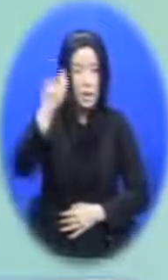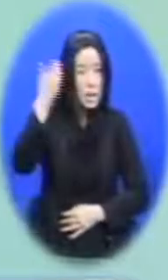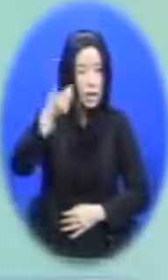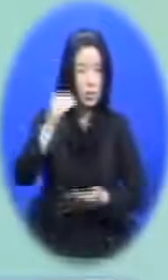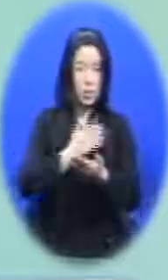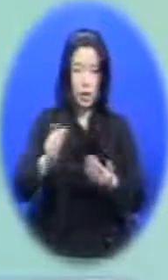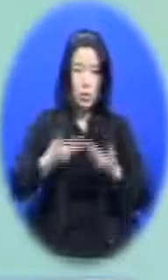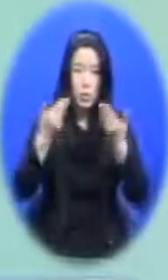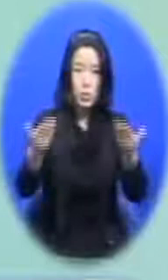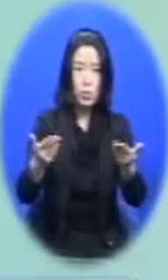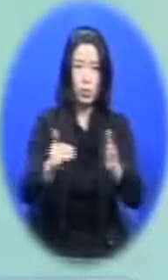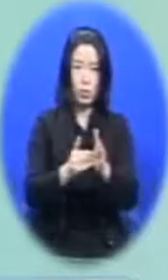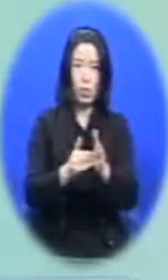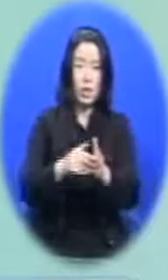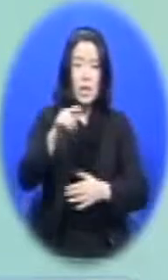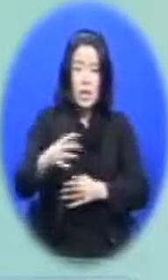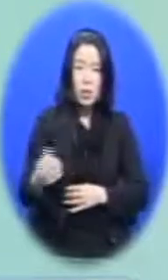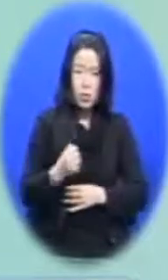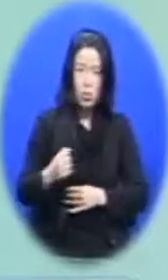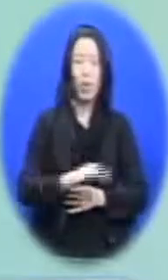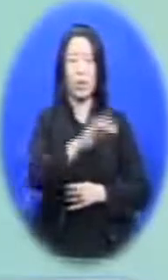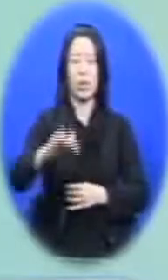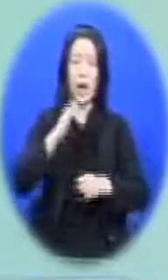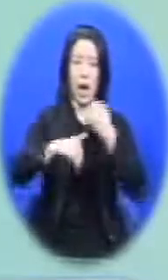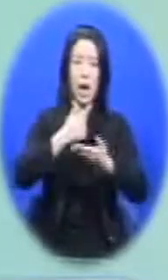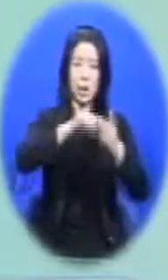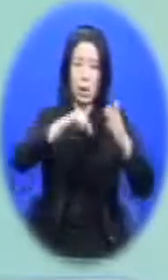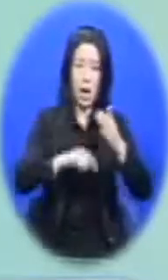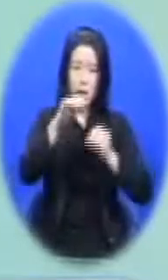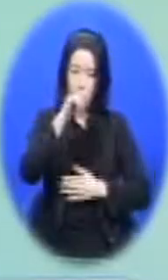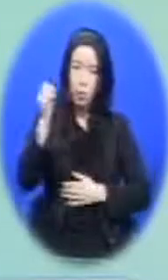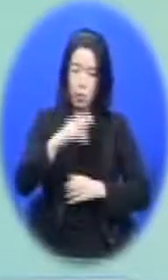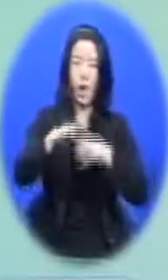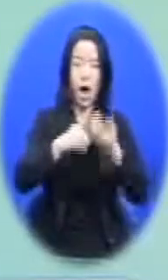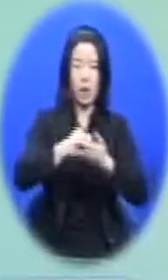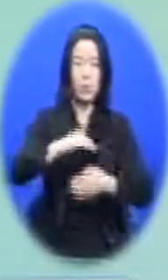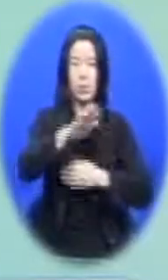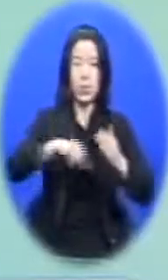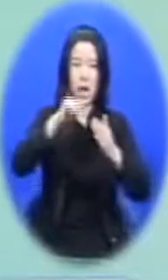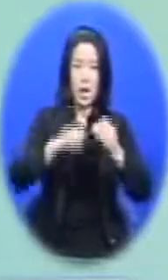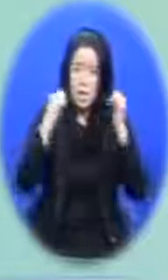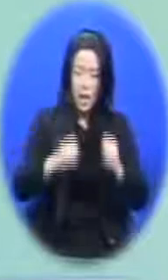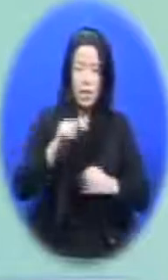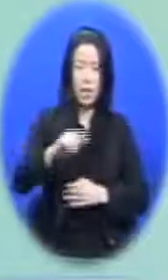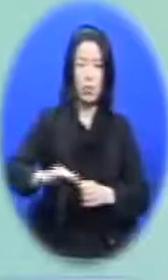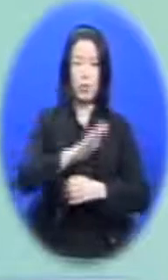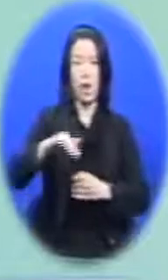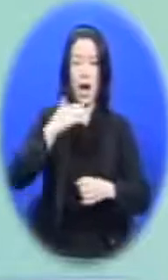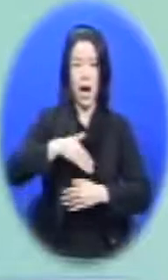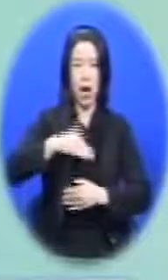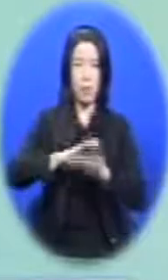영을 나누어 주셨습니다. 이것으로 우리가 하나님 안에 있고 또 하나님이 우리 안에 계시다는 것을 우리는